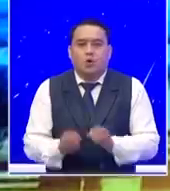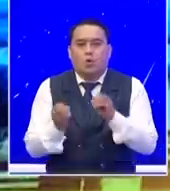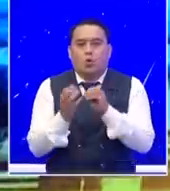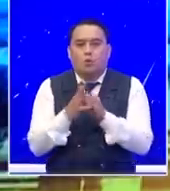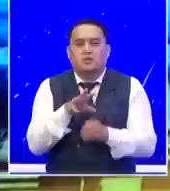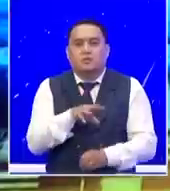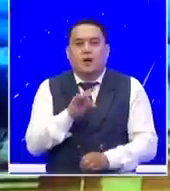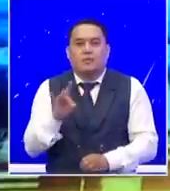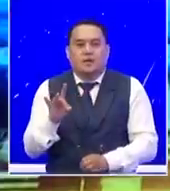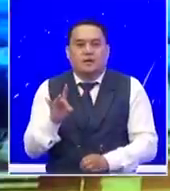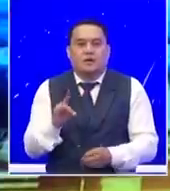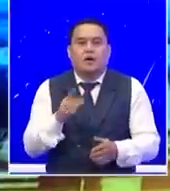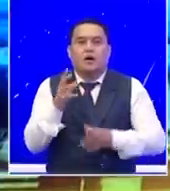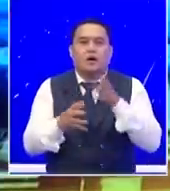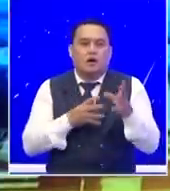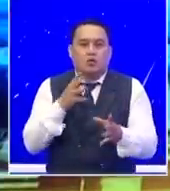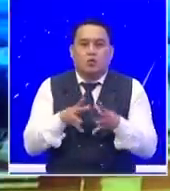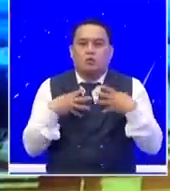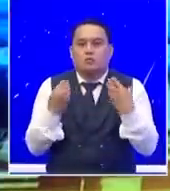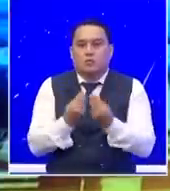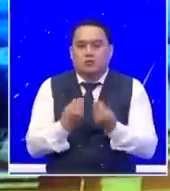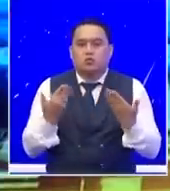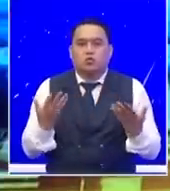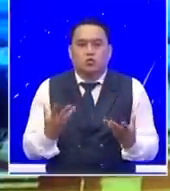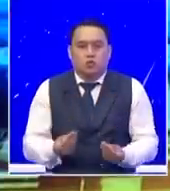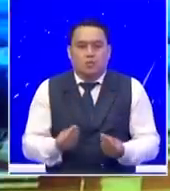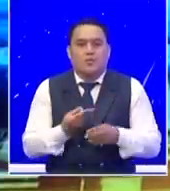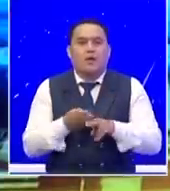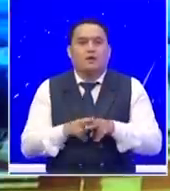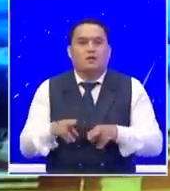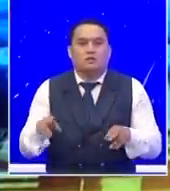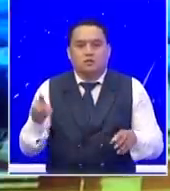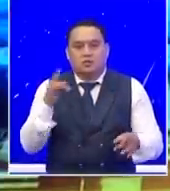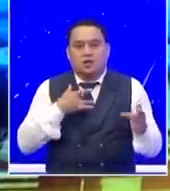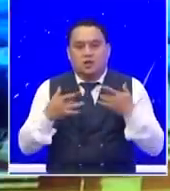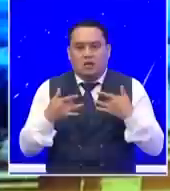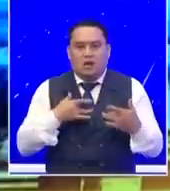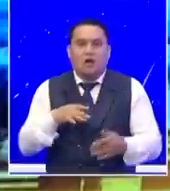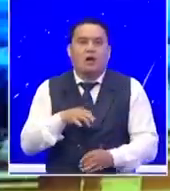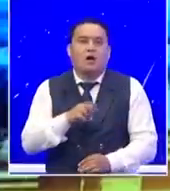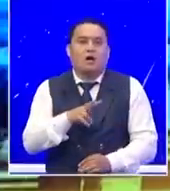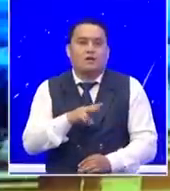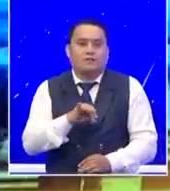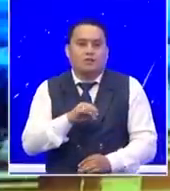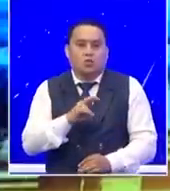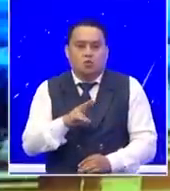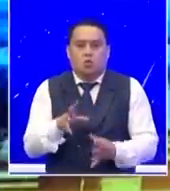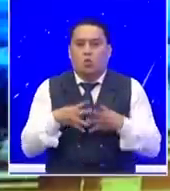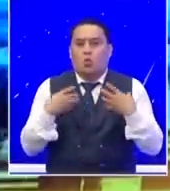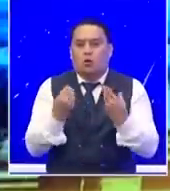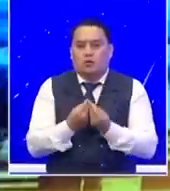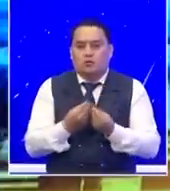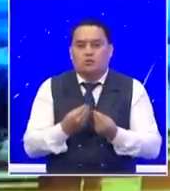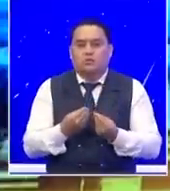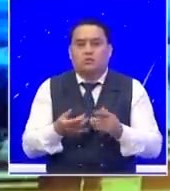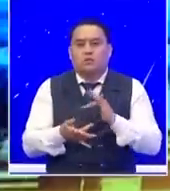15 мамыр халықаралық отбасы күні. Осы орайда Қазақстан Республикасының еңбек сіңірген әртістері Қанат Айткүл Құдайбергеновтердің отбасымен